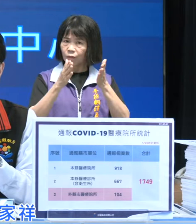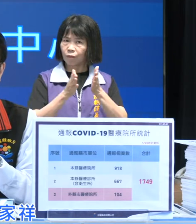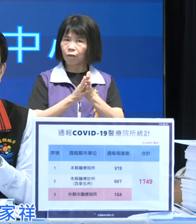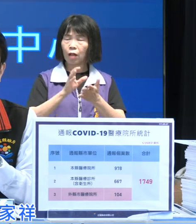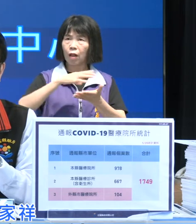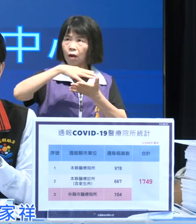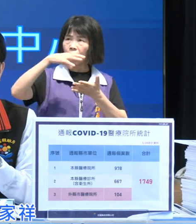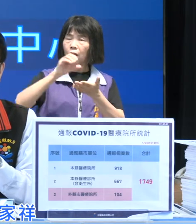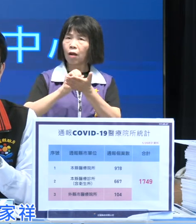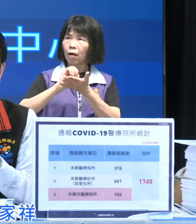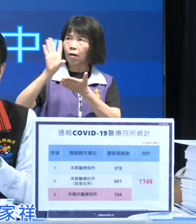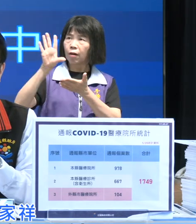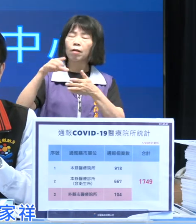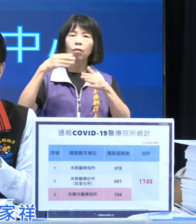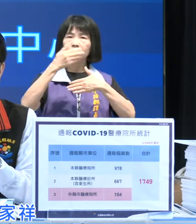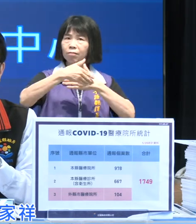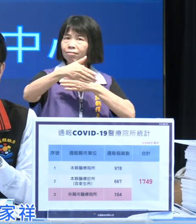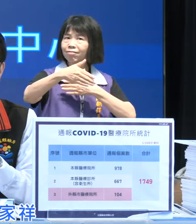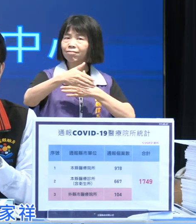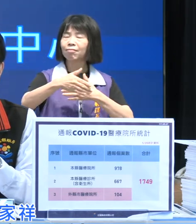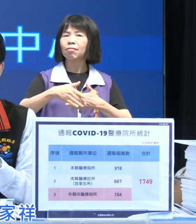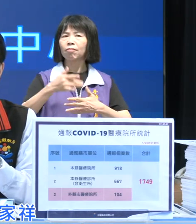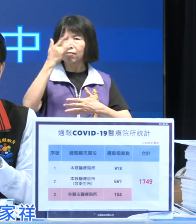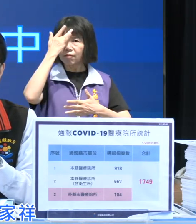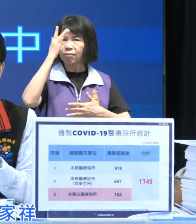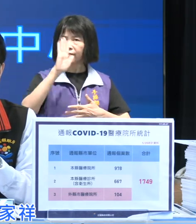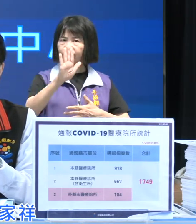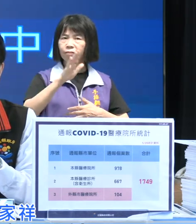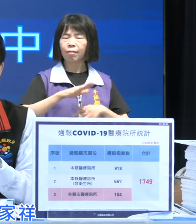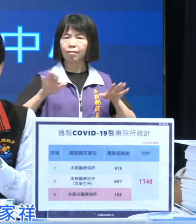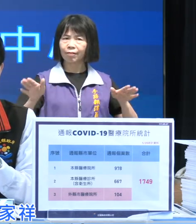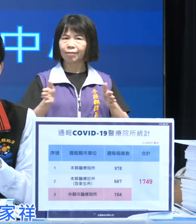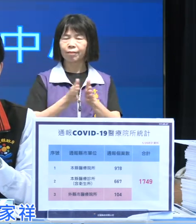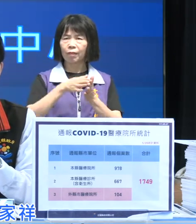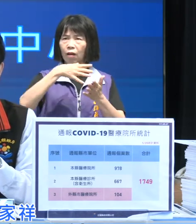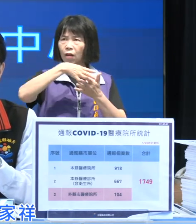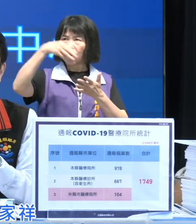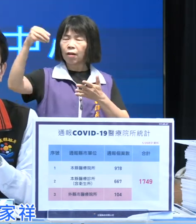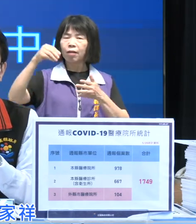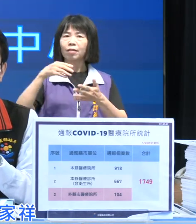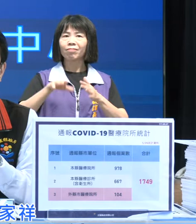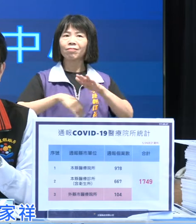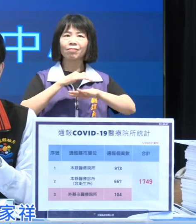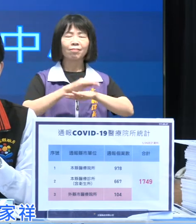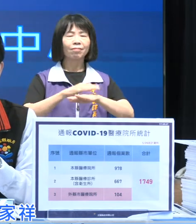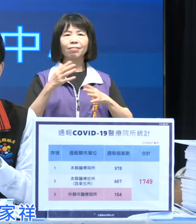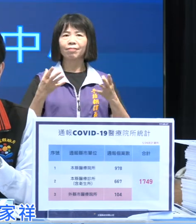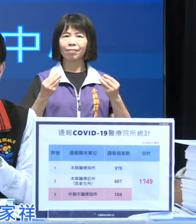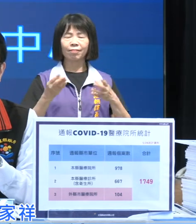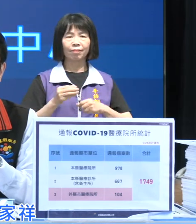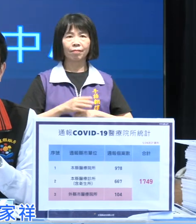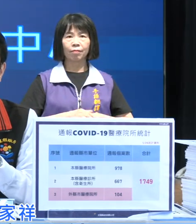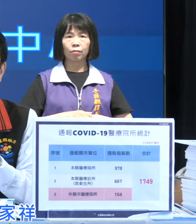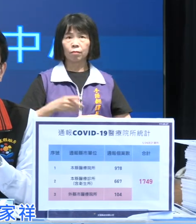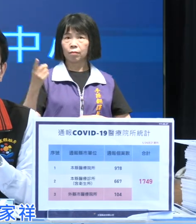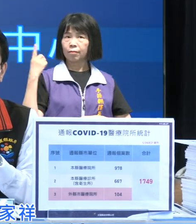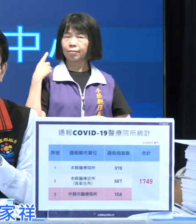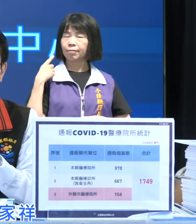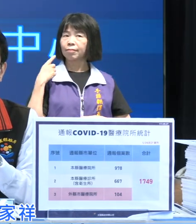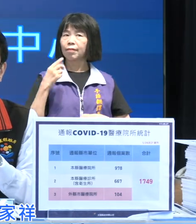中发生了一些问题，所以没有办法上传成功。那昨天 CDC 在做